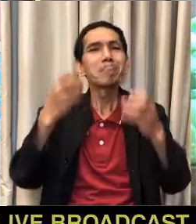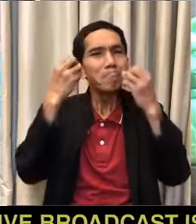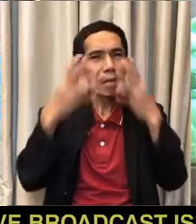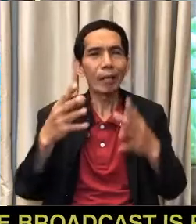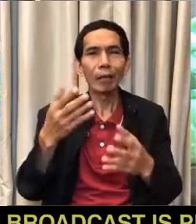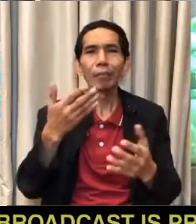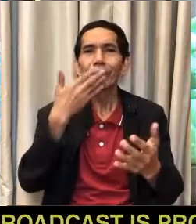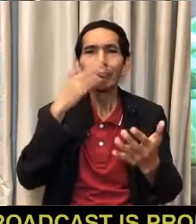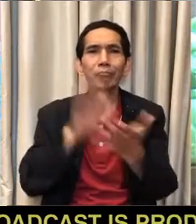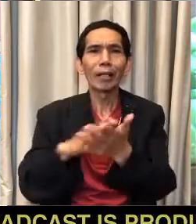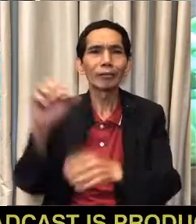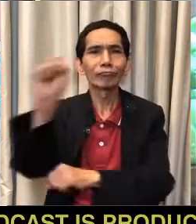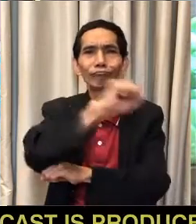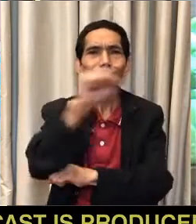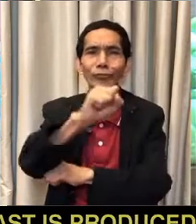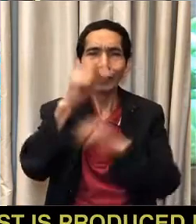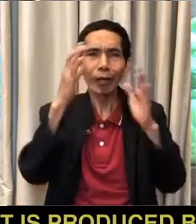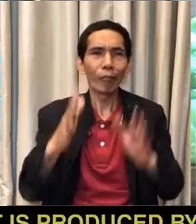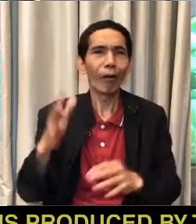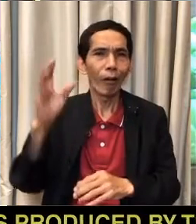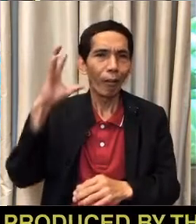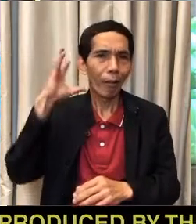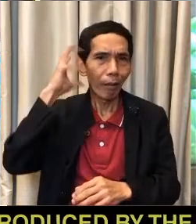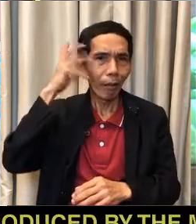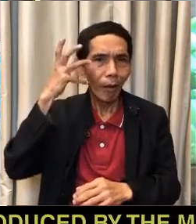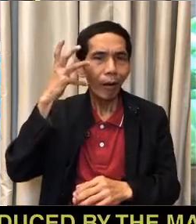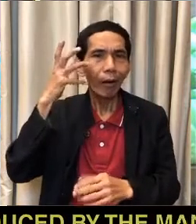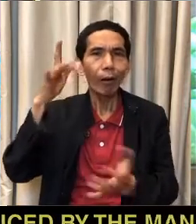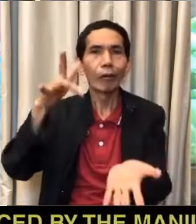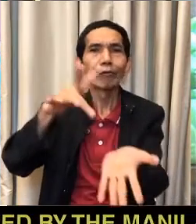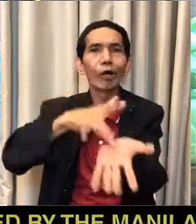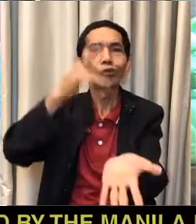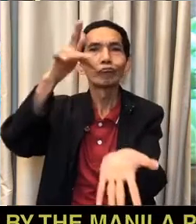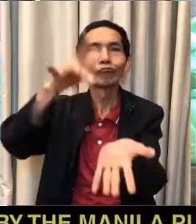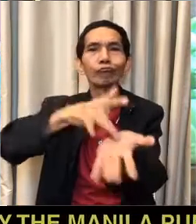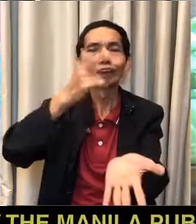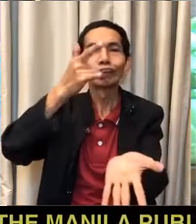pang talipandas dito na mapang-isa,